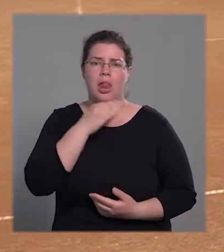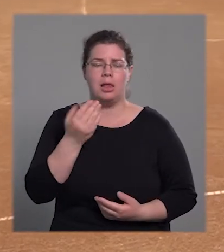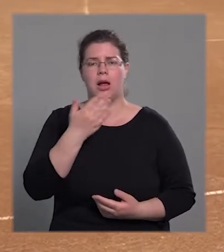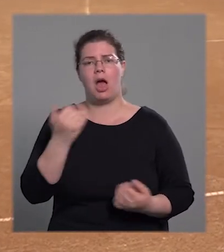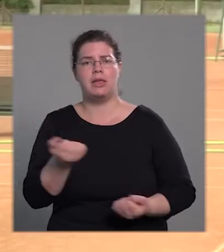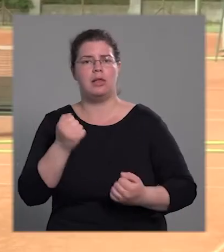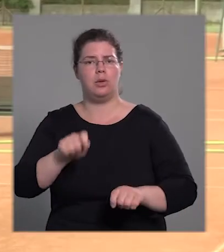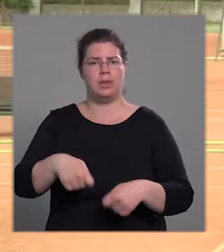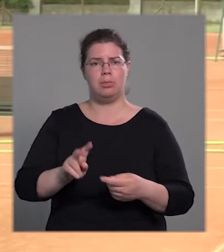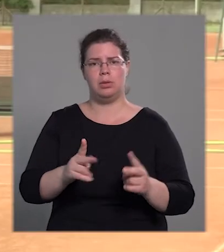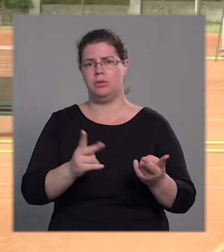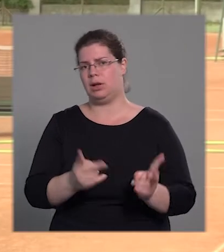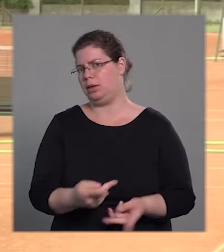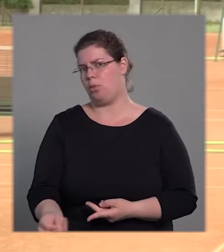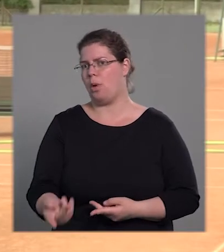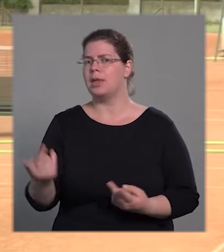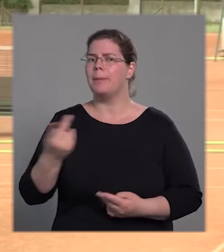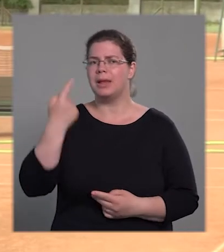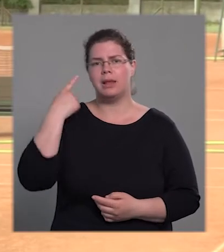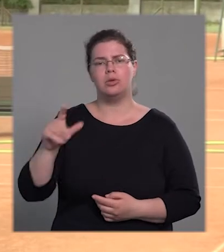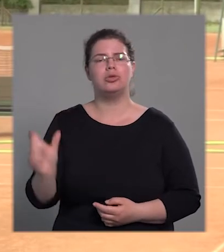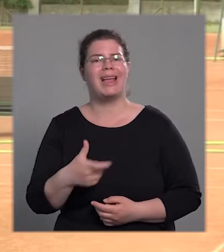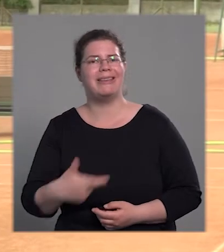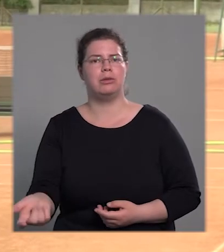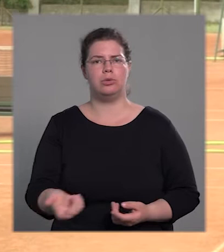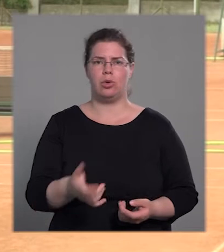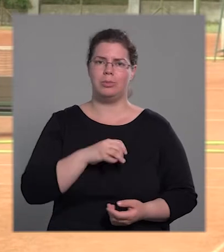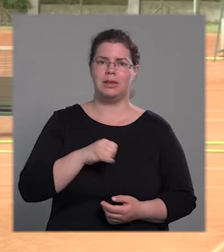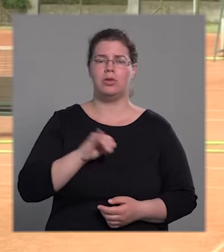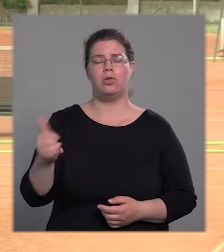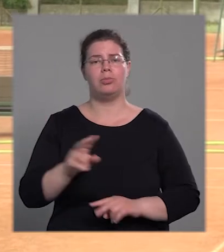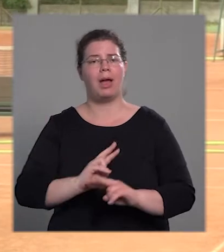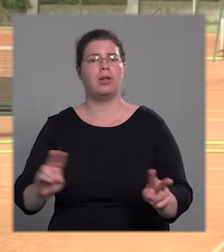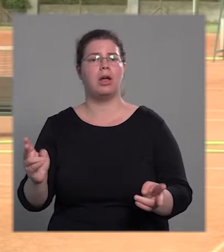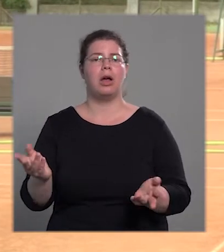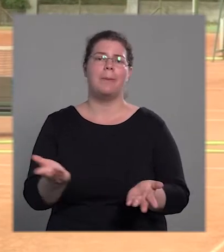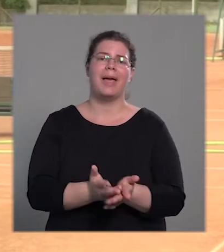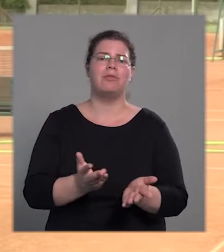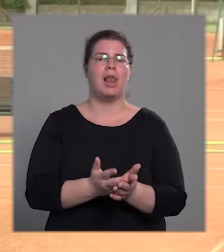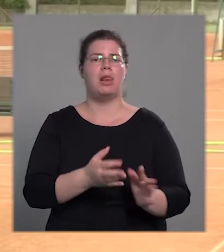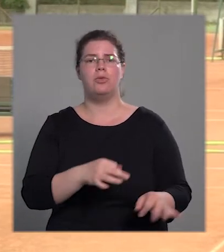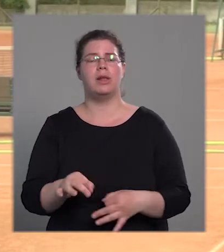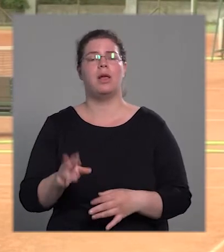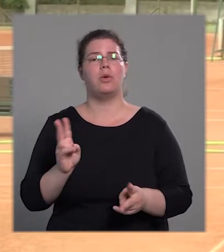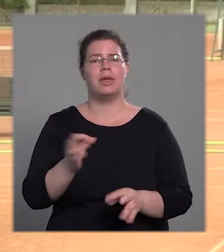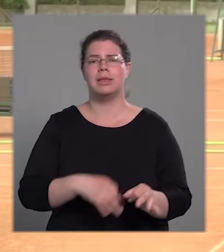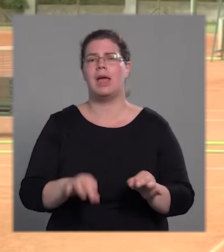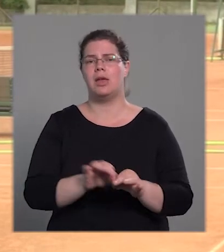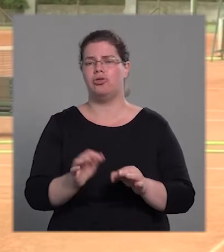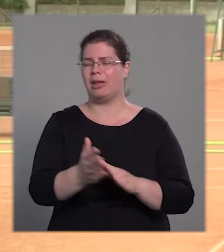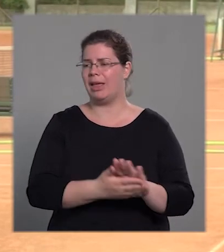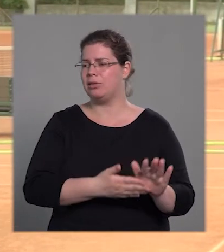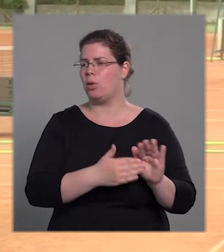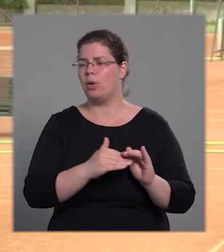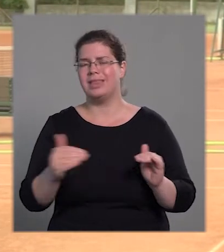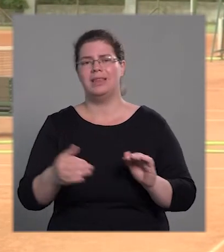hoz valaki. Természetesen tudunk teniszütőt biztosítani, ugye meg vannak a megfelelő felszereléseink ahhoz, hogy a teljesen kezdő szintről el